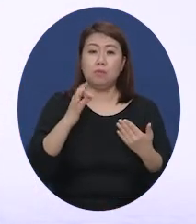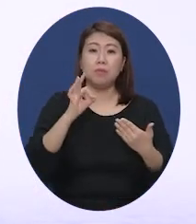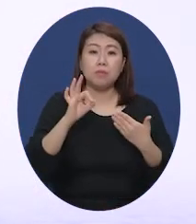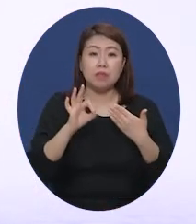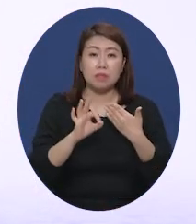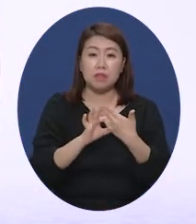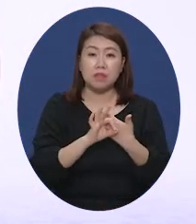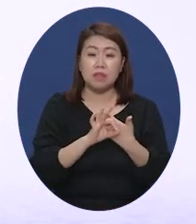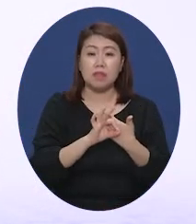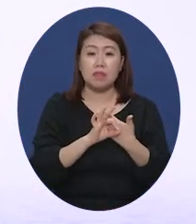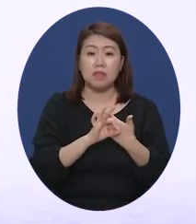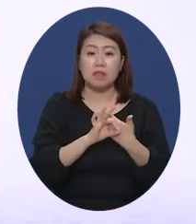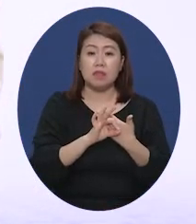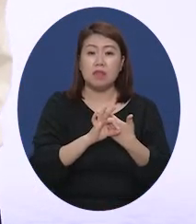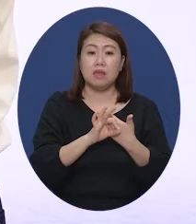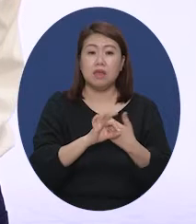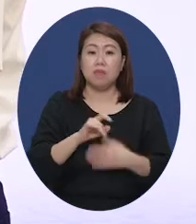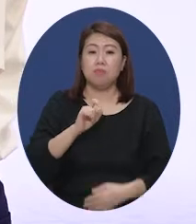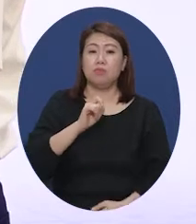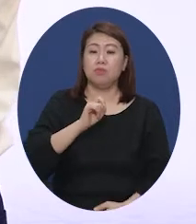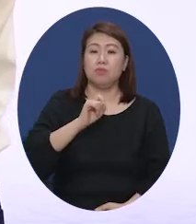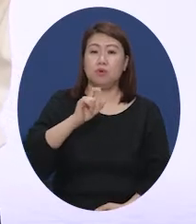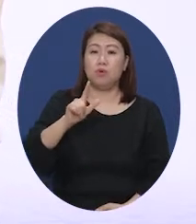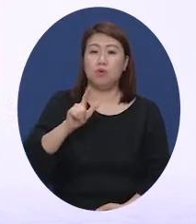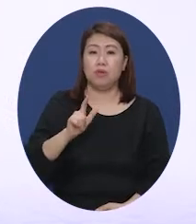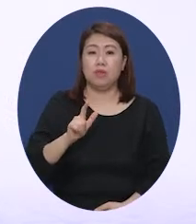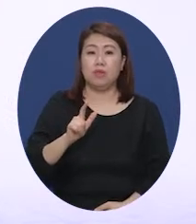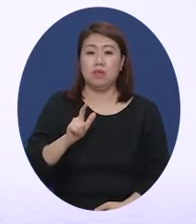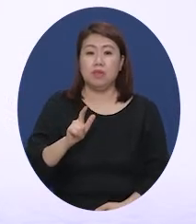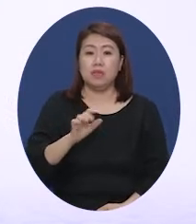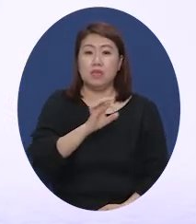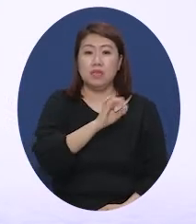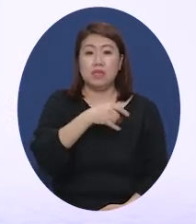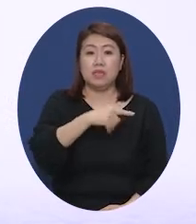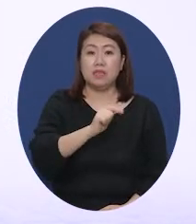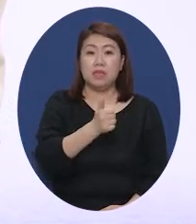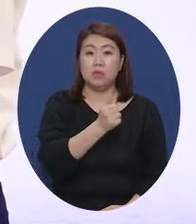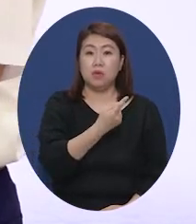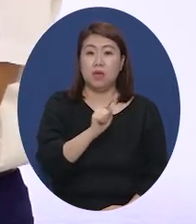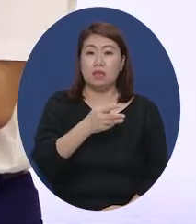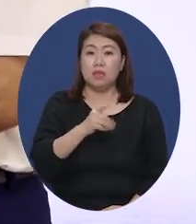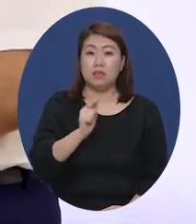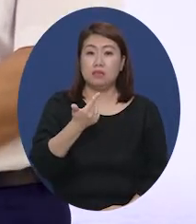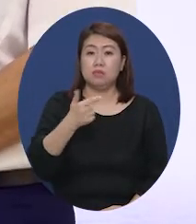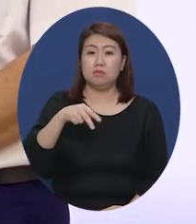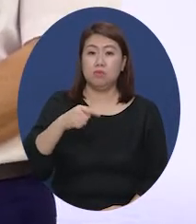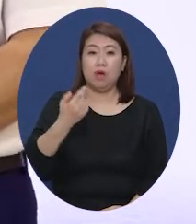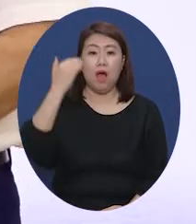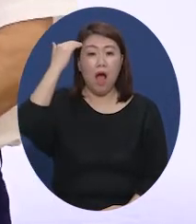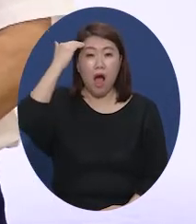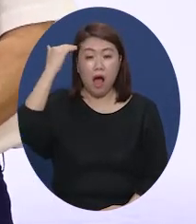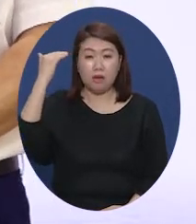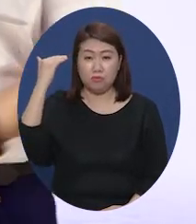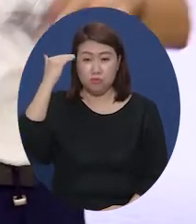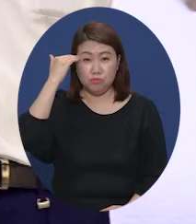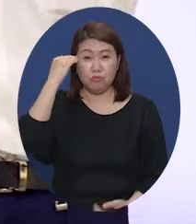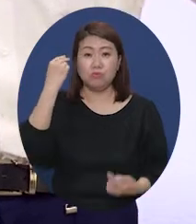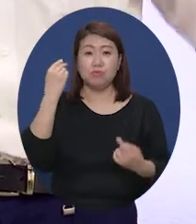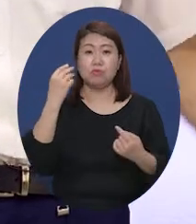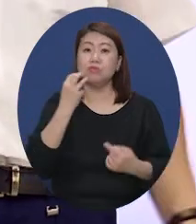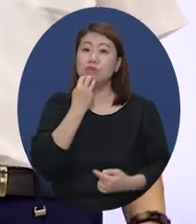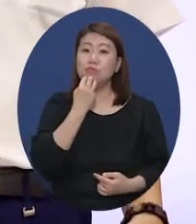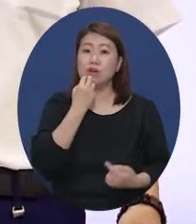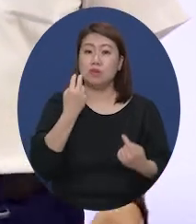비교해보면 상파울루시가 한 2배 정도 되죠. 차량이. 그죠? 그렇다면 연간 이산화탄소량의 4배 정도가